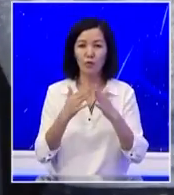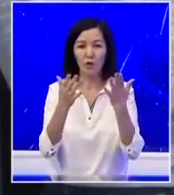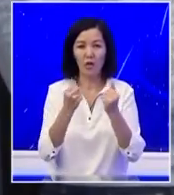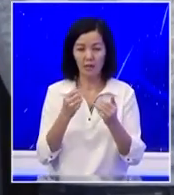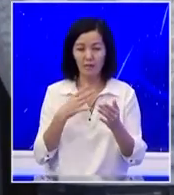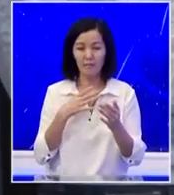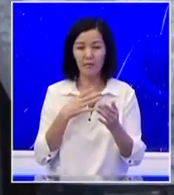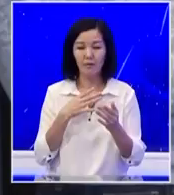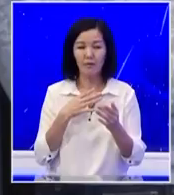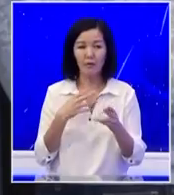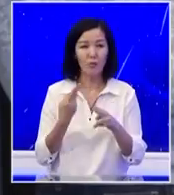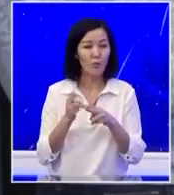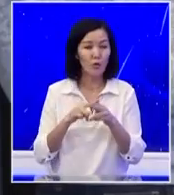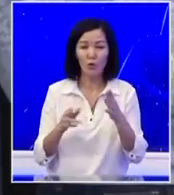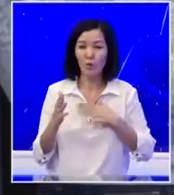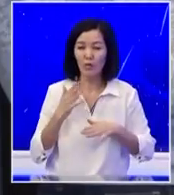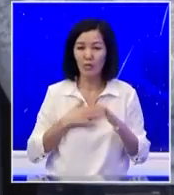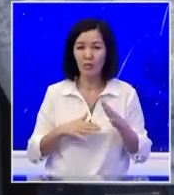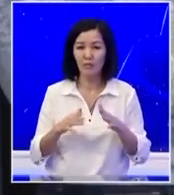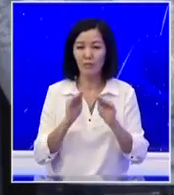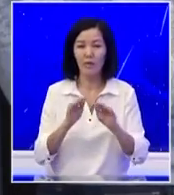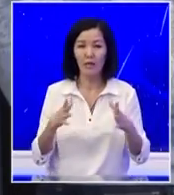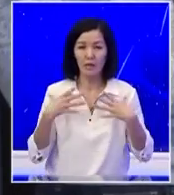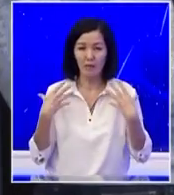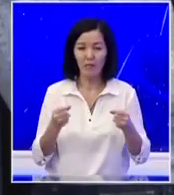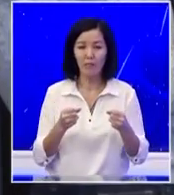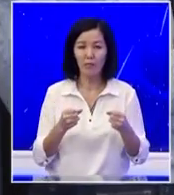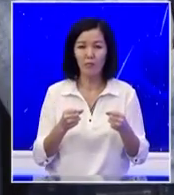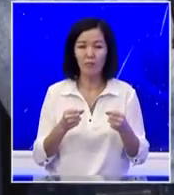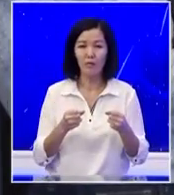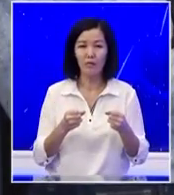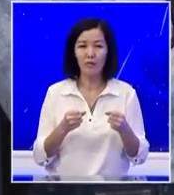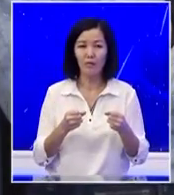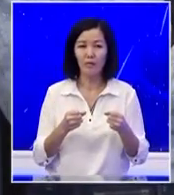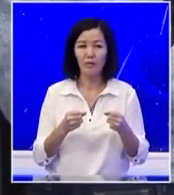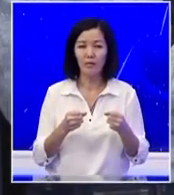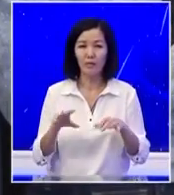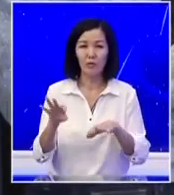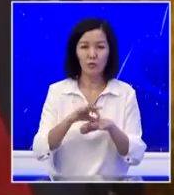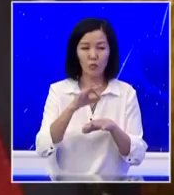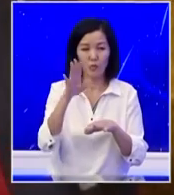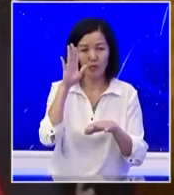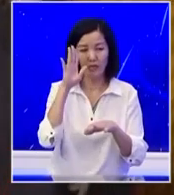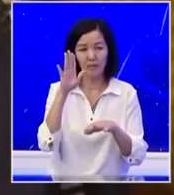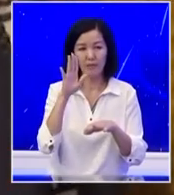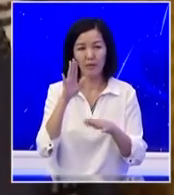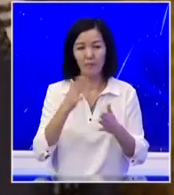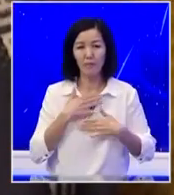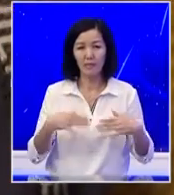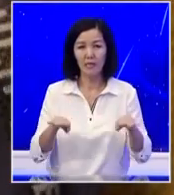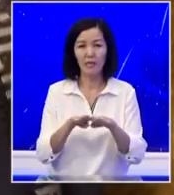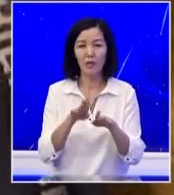атқанымша, осы балаларым аман есен болып, осылай жүре берсін, жолдасым да. Мен